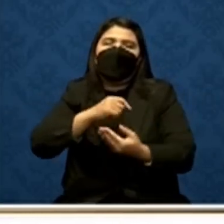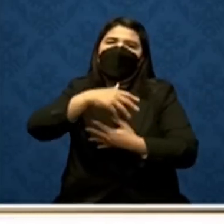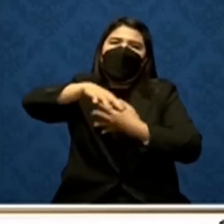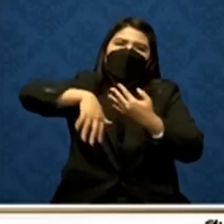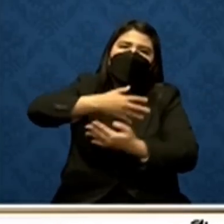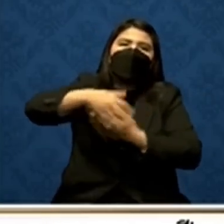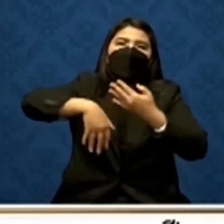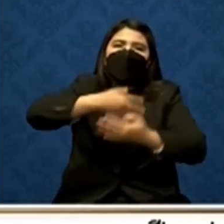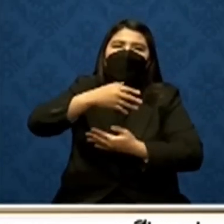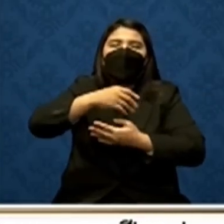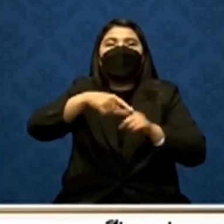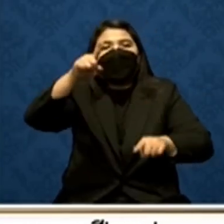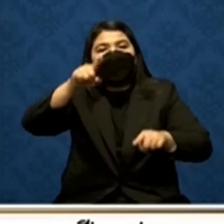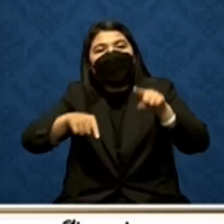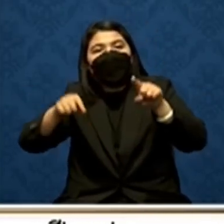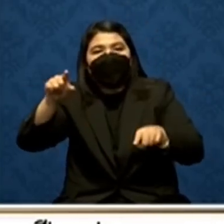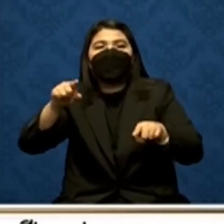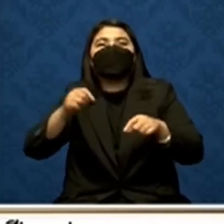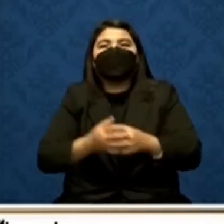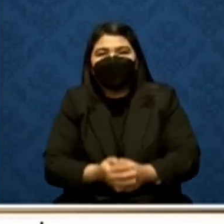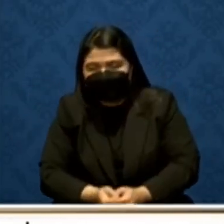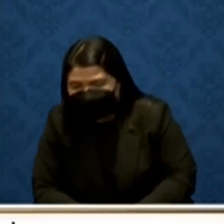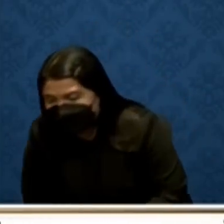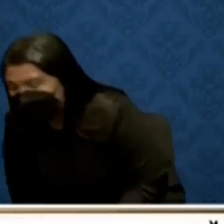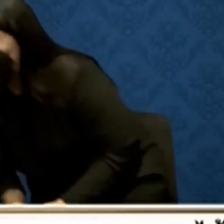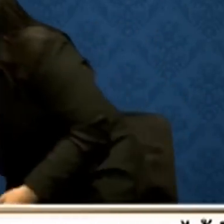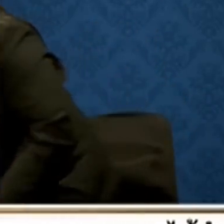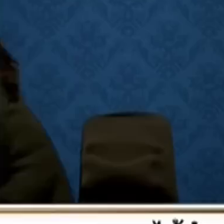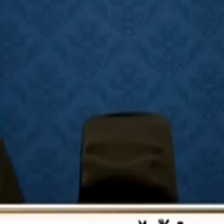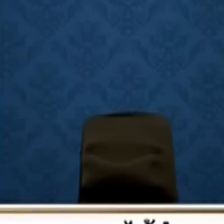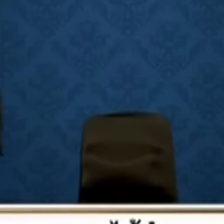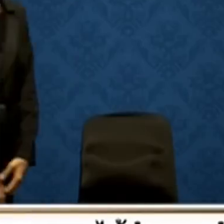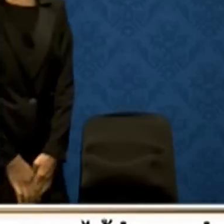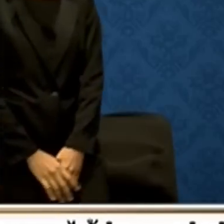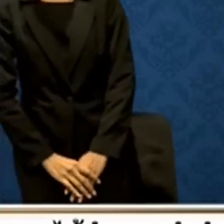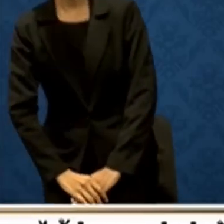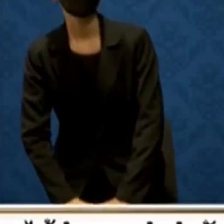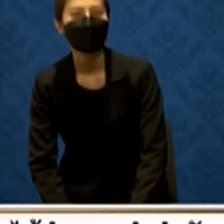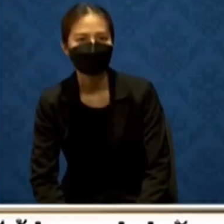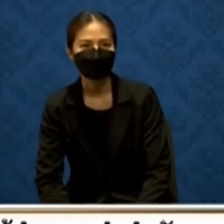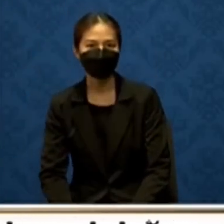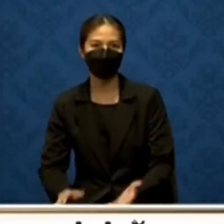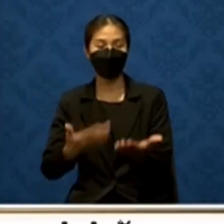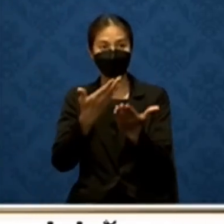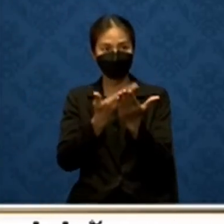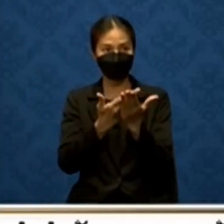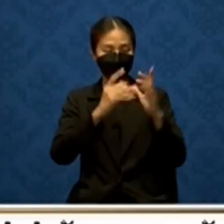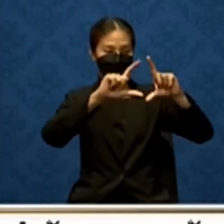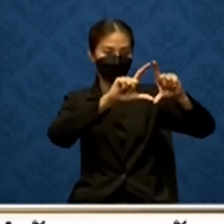รายใของเราแข็งตัวการกู้ของเราก็จะหลดกลอดในส่วนของรายได้ของเราครับสีเขียว